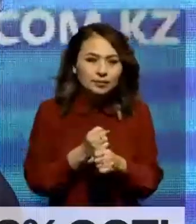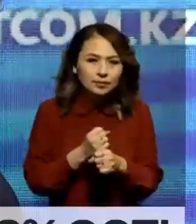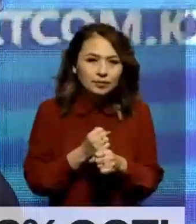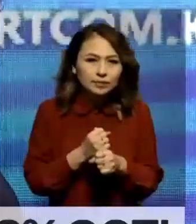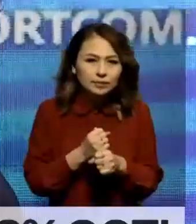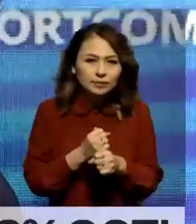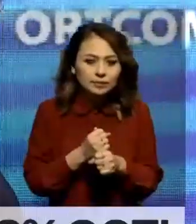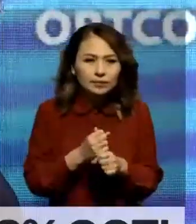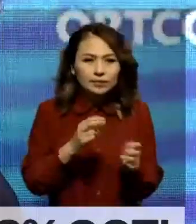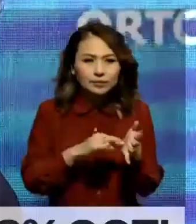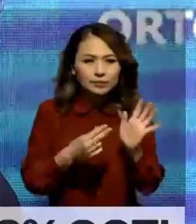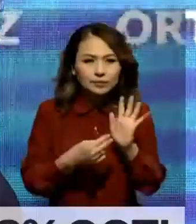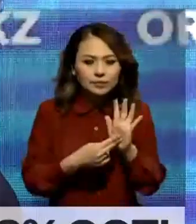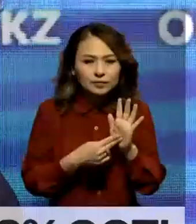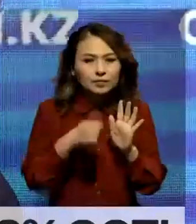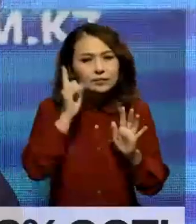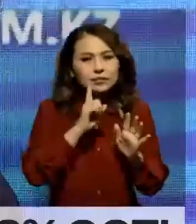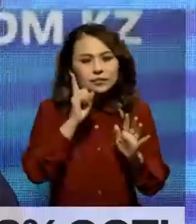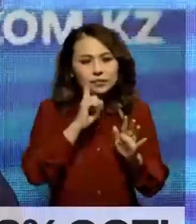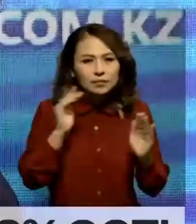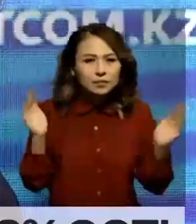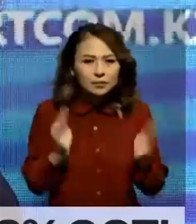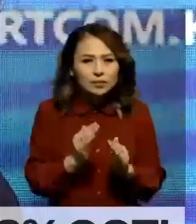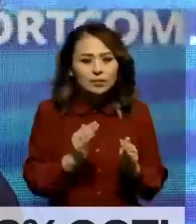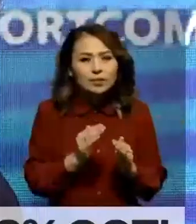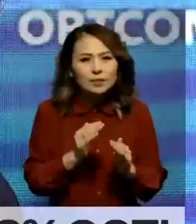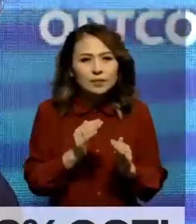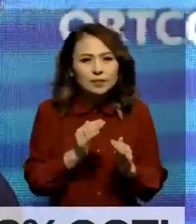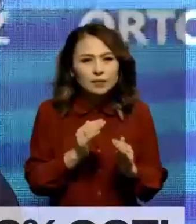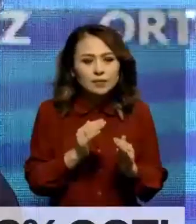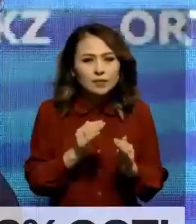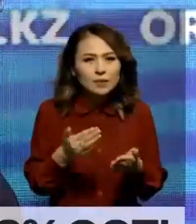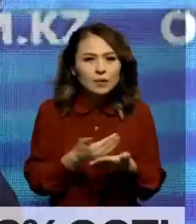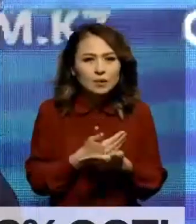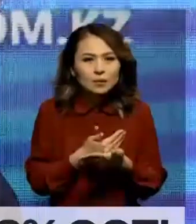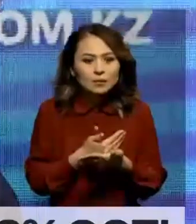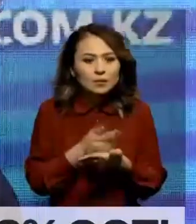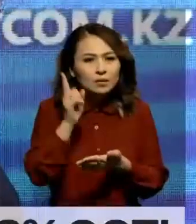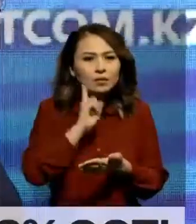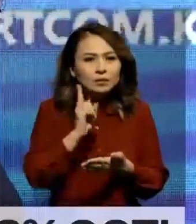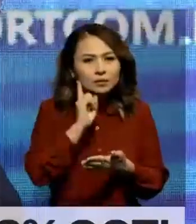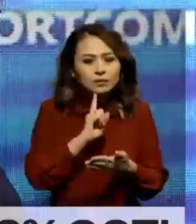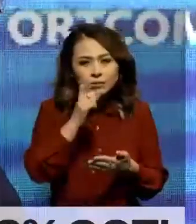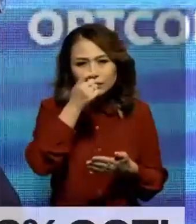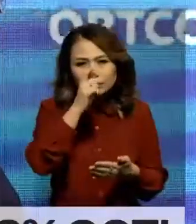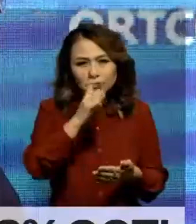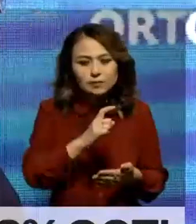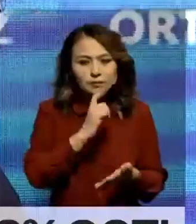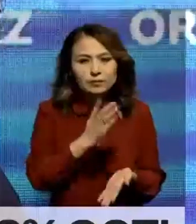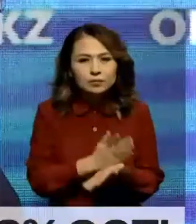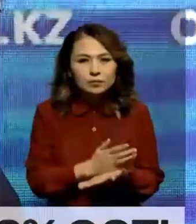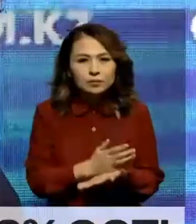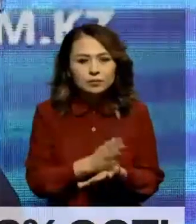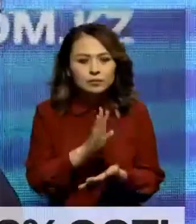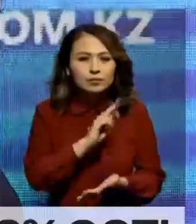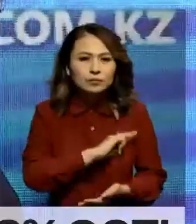облыстарда жобалардың саны әзірше төмен. Және инвесторлар үшін бұл жаңа облыстар әзірше түсініксіз болып келеді. Осы облыстармен